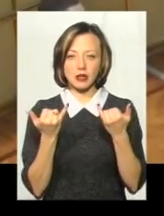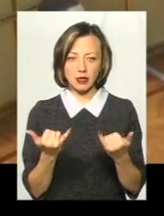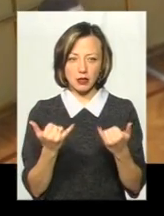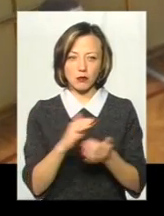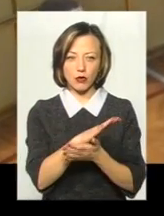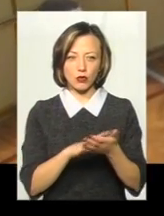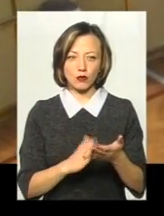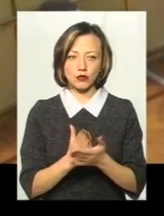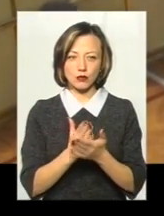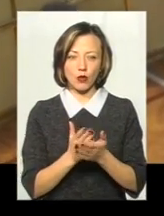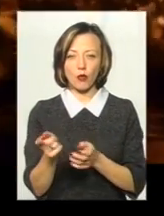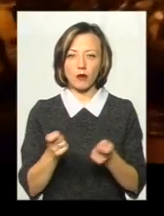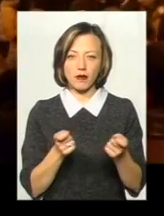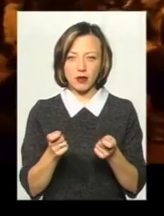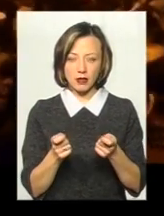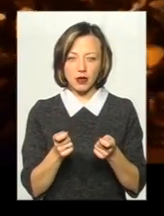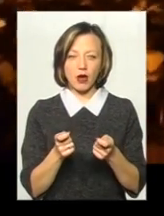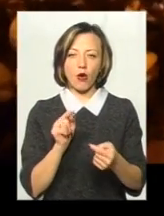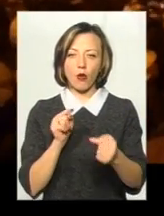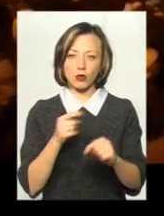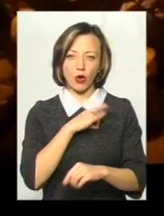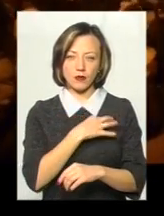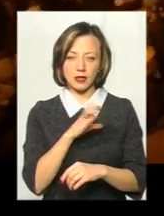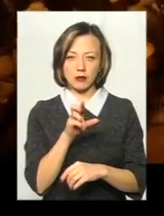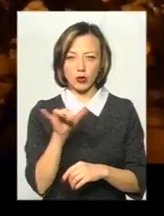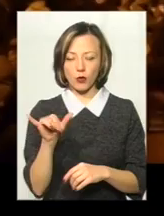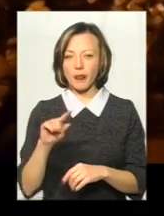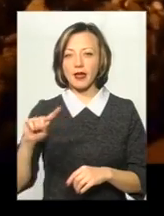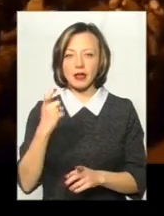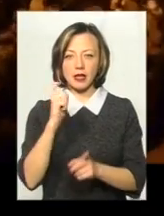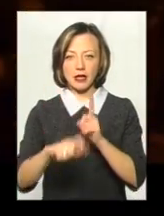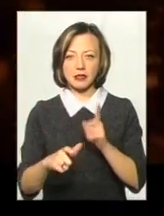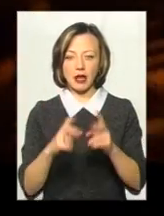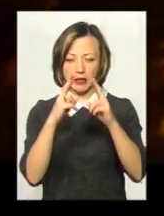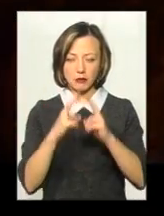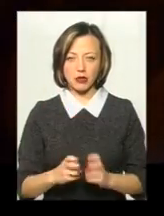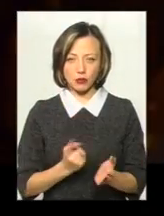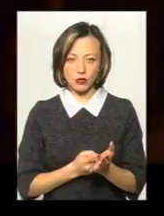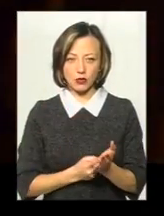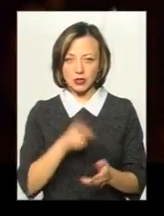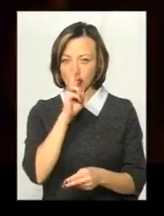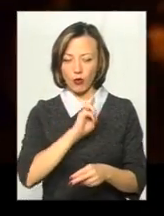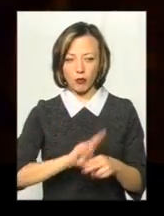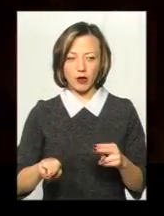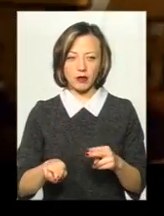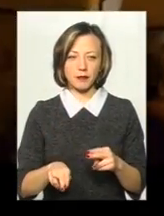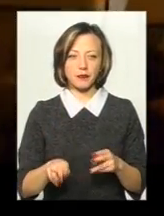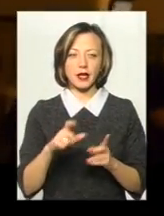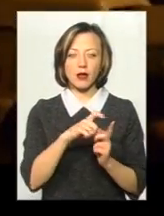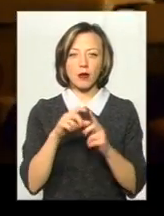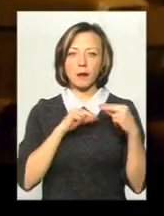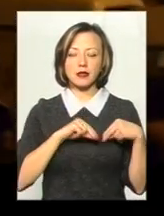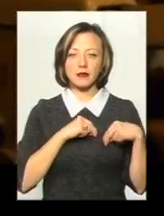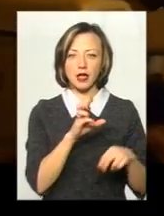Крайтер продовжує службу в управлінні контррозвідки СБУ. Єдину гільзу, яку взяли на експертизу як речовий доказ, загубили. За словами